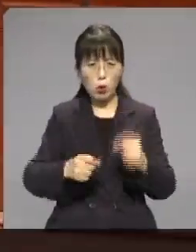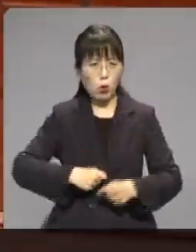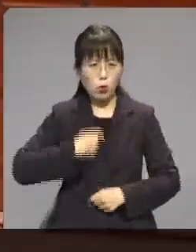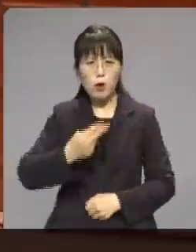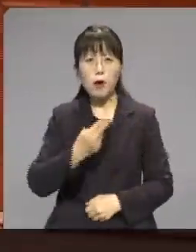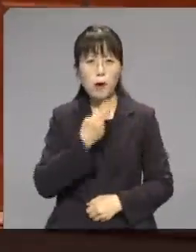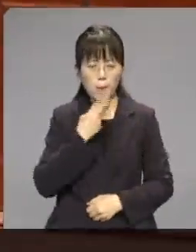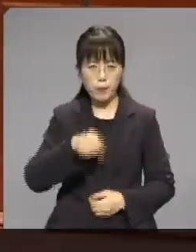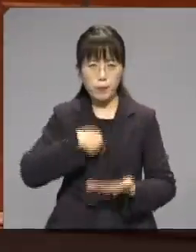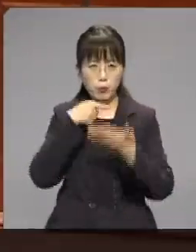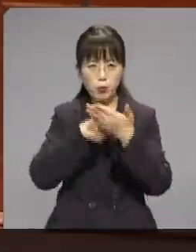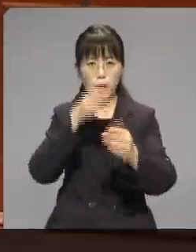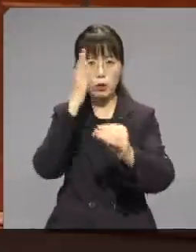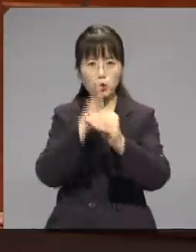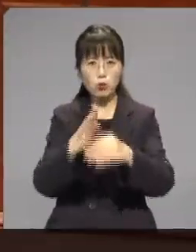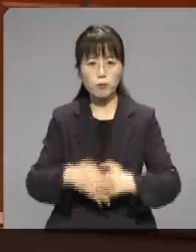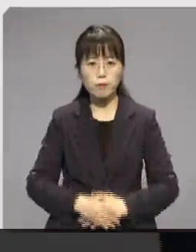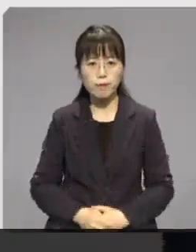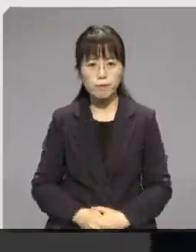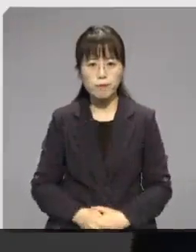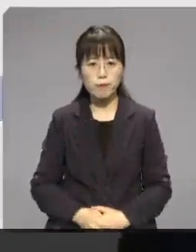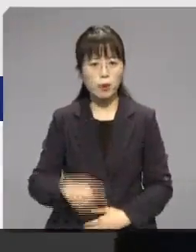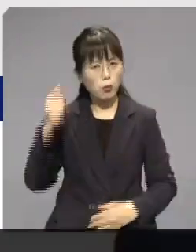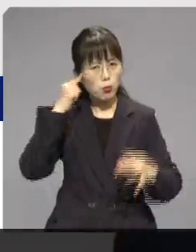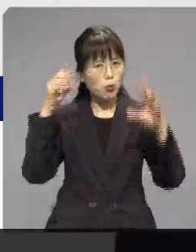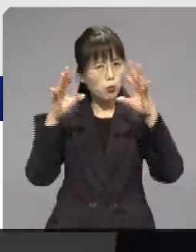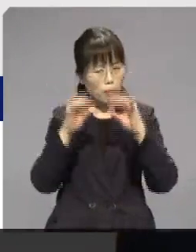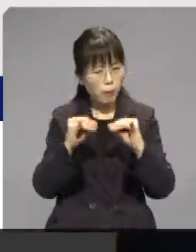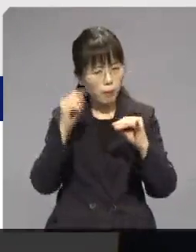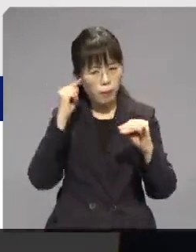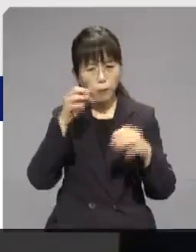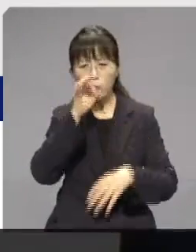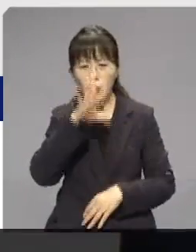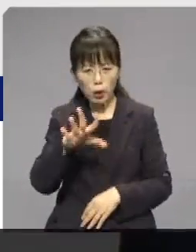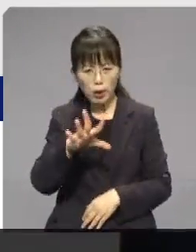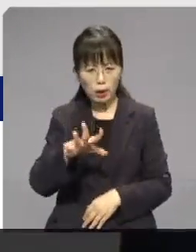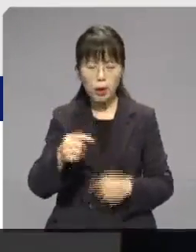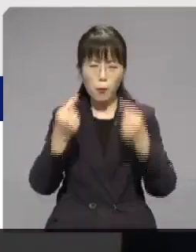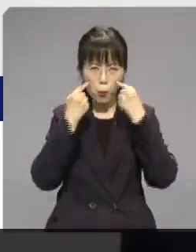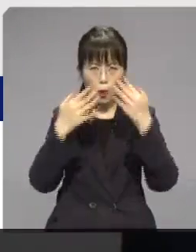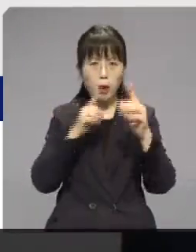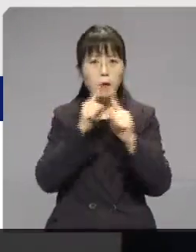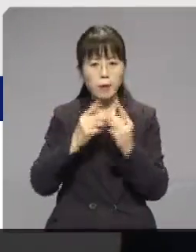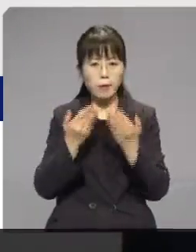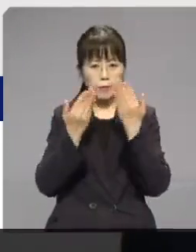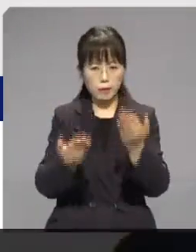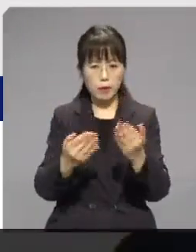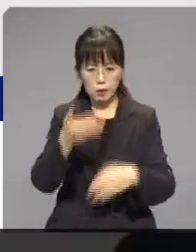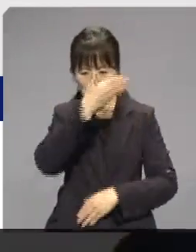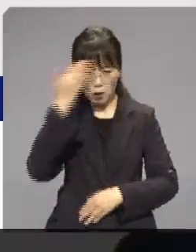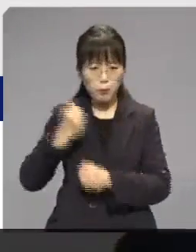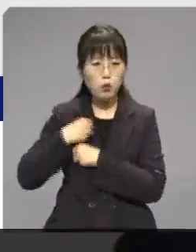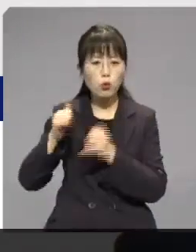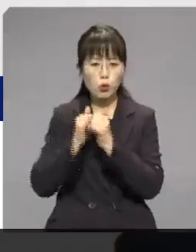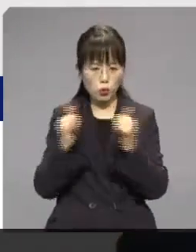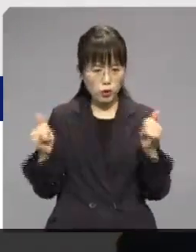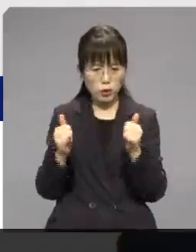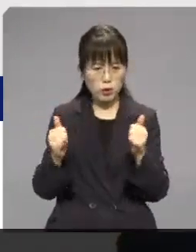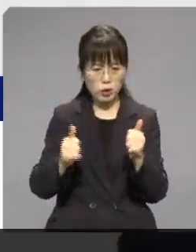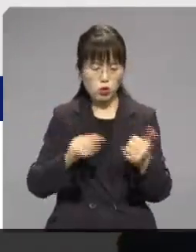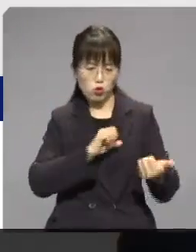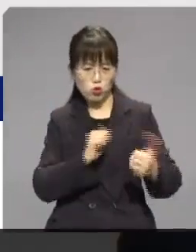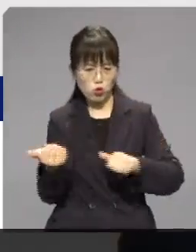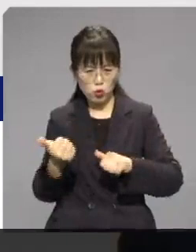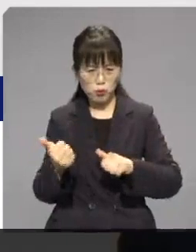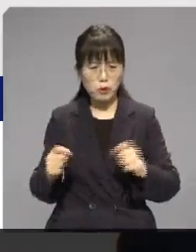공정하지 않다고 주장했습니다. 찬성할 수 없다는 것을 분명히 말씀드립니다. 젊은 군인의